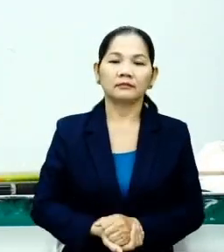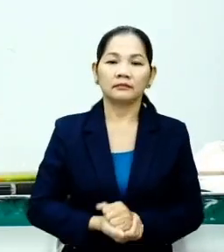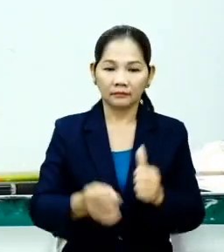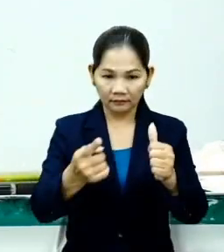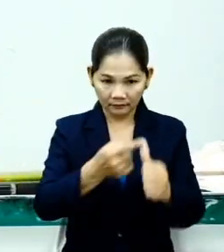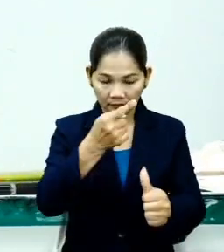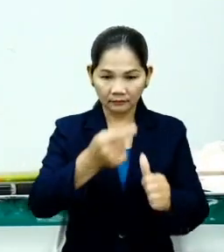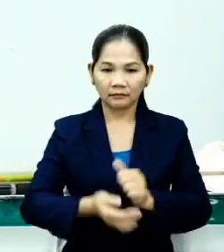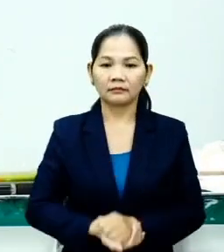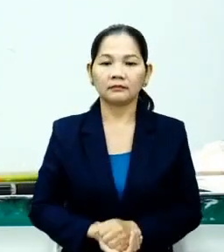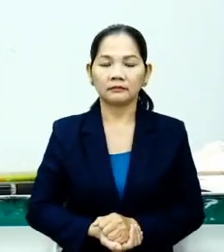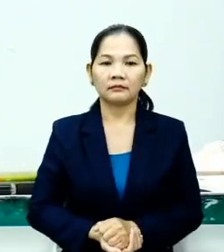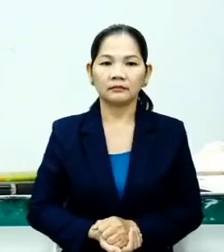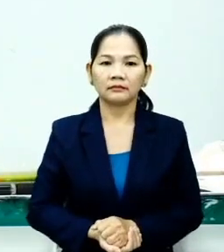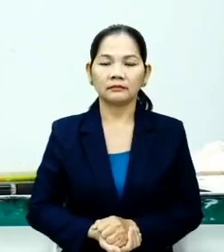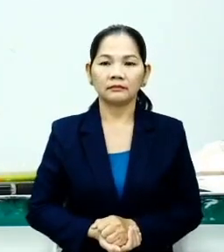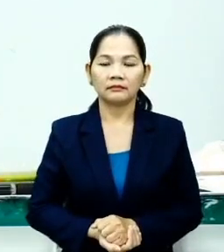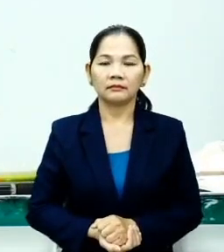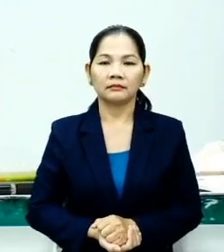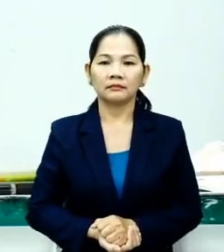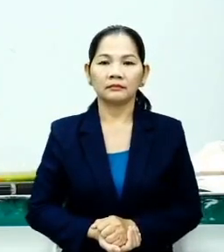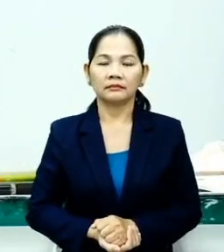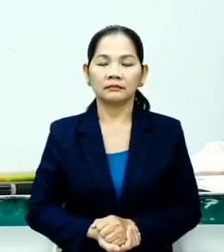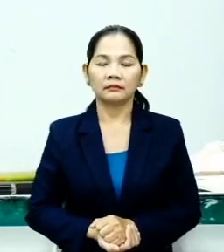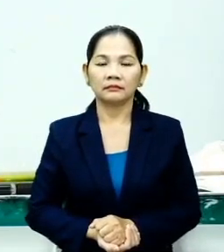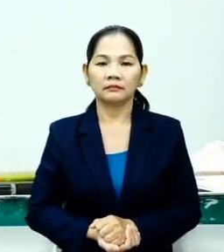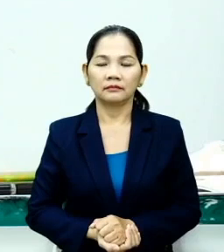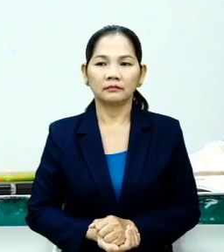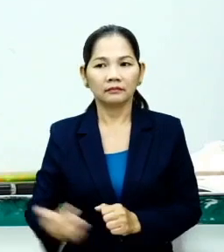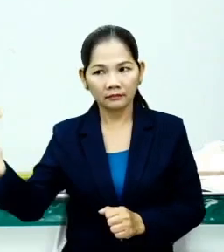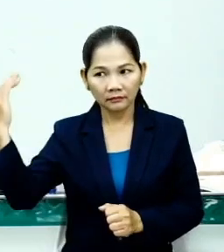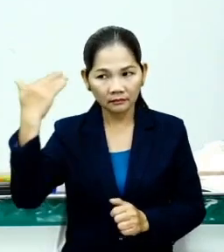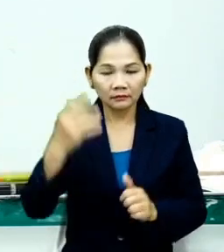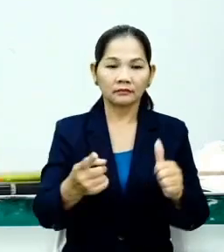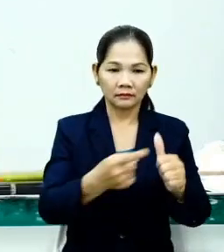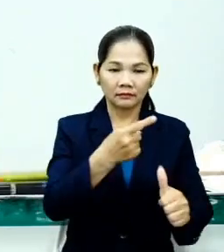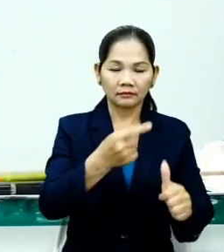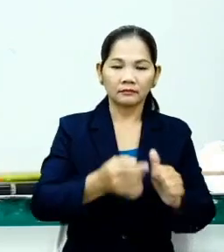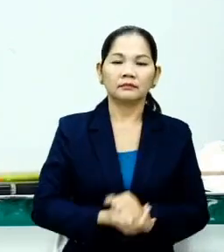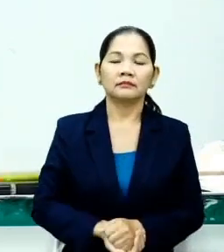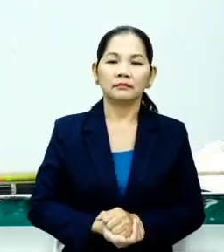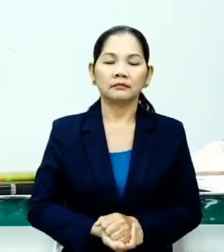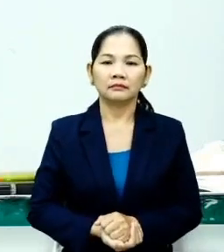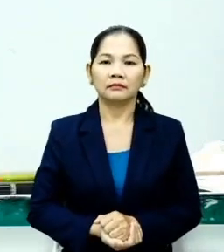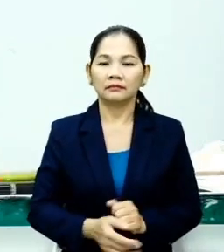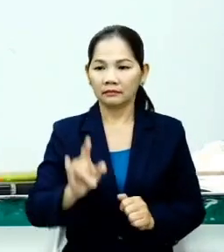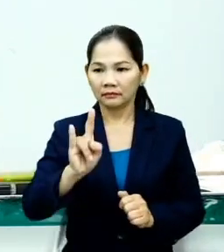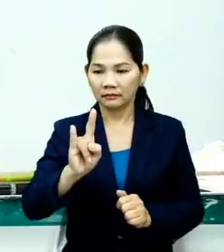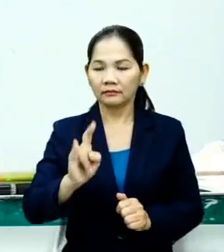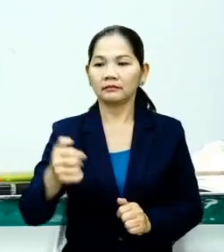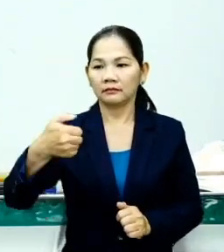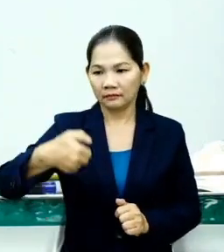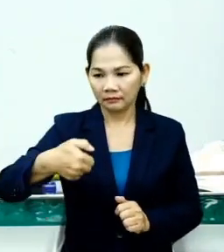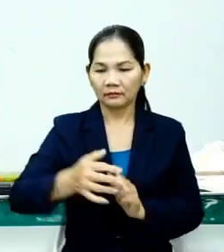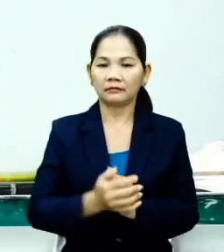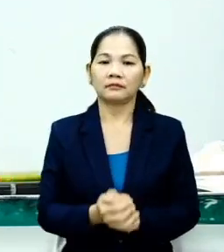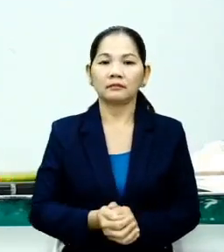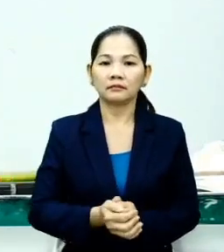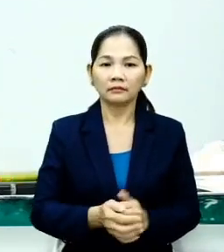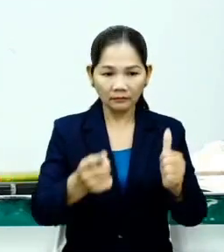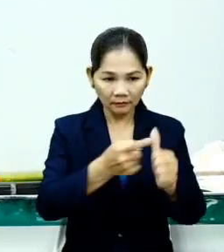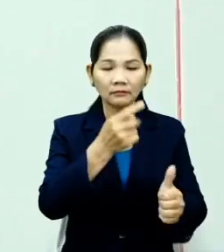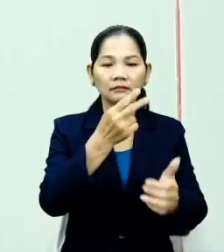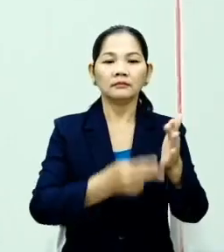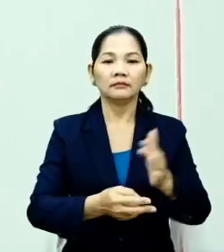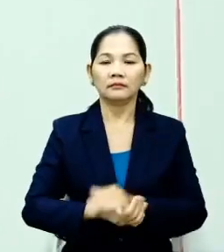môn kê chà ở xong tô chà nè cổ bàn bàn lờ xô môn kê cứ xô mừng nghe chà mừng nghe miên xô đăng mà bấy